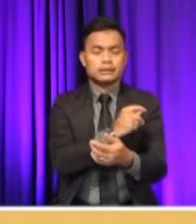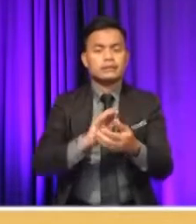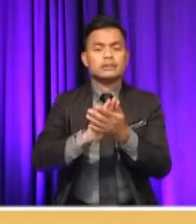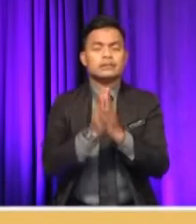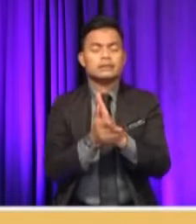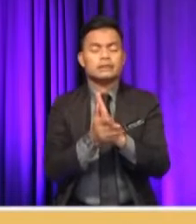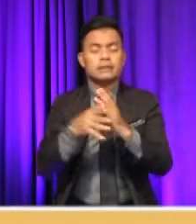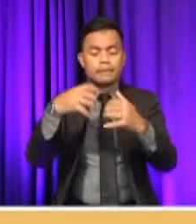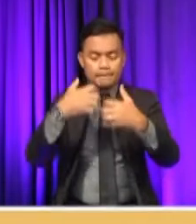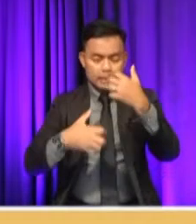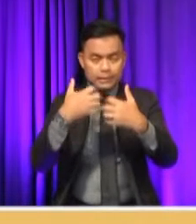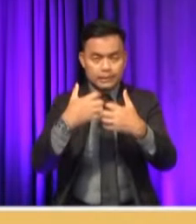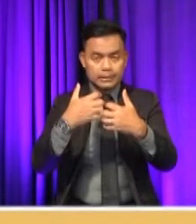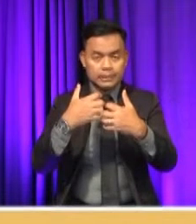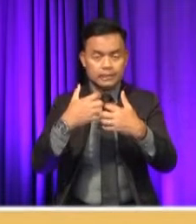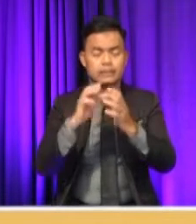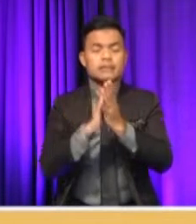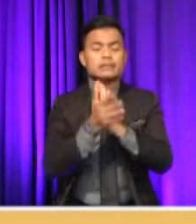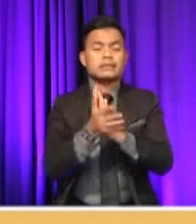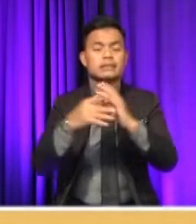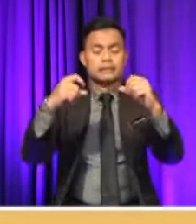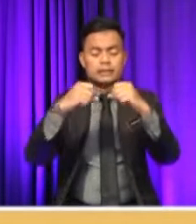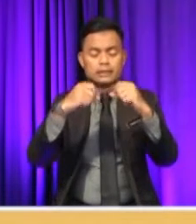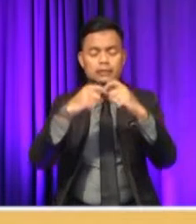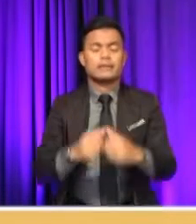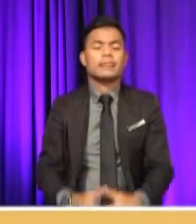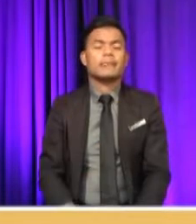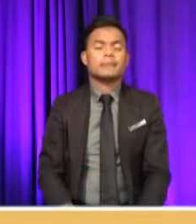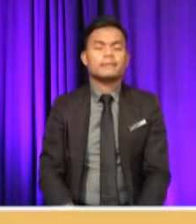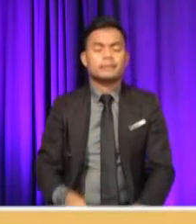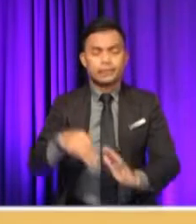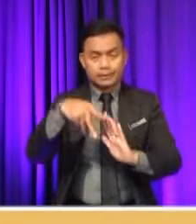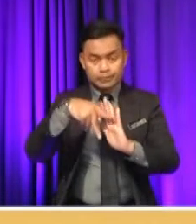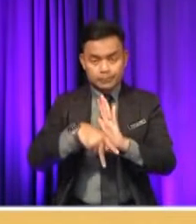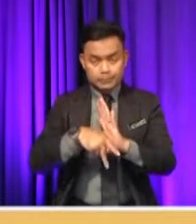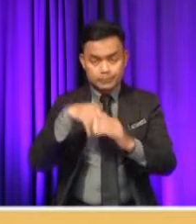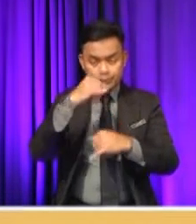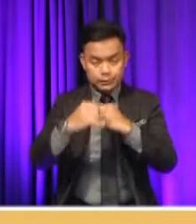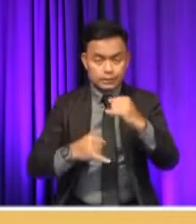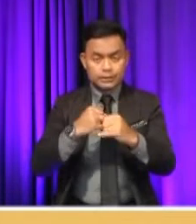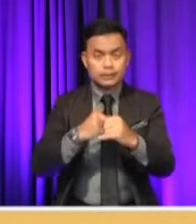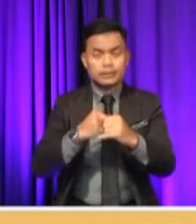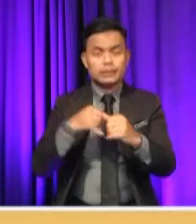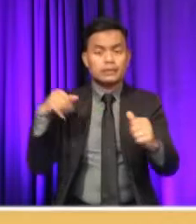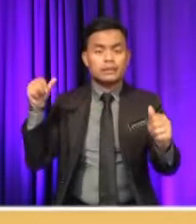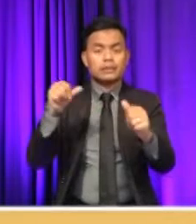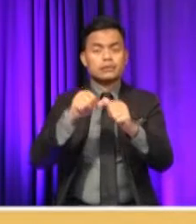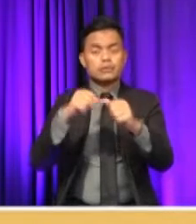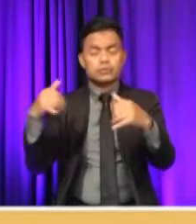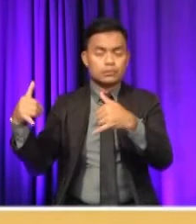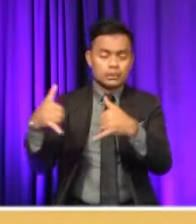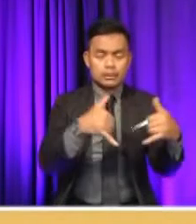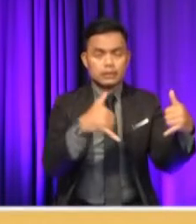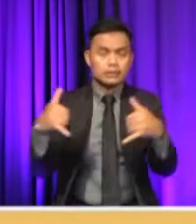tenaga elektrik. Okey, penjana ini dinamakan sebagai penjana AU, penjana arus ulang alik. Okey,